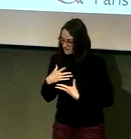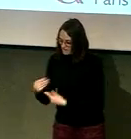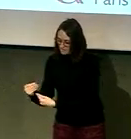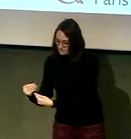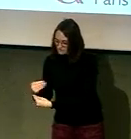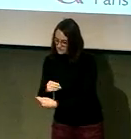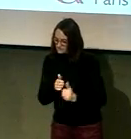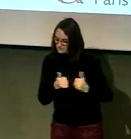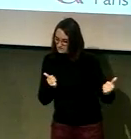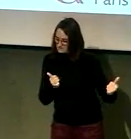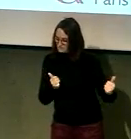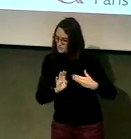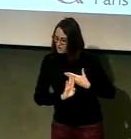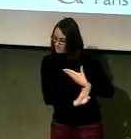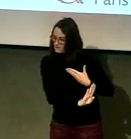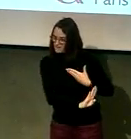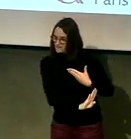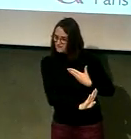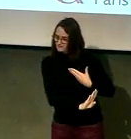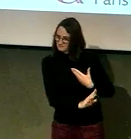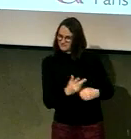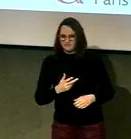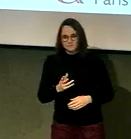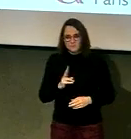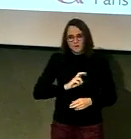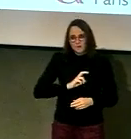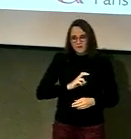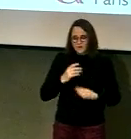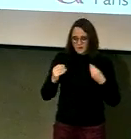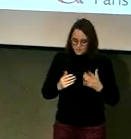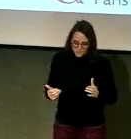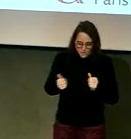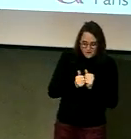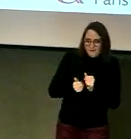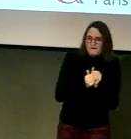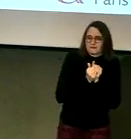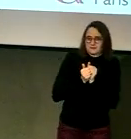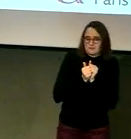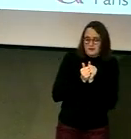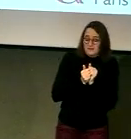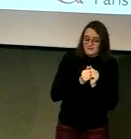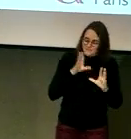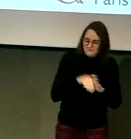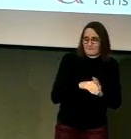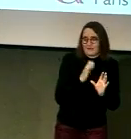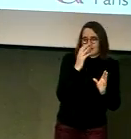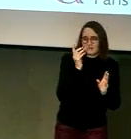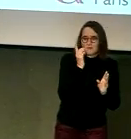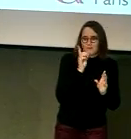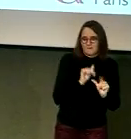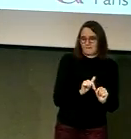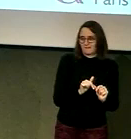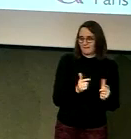conjoint ou d'éloigner le conjoint, ou de rester avec le conjoint et la drogue. Et c'est très compliqué quand